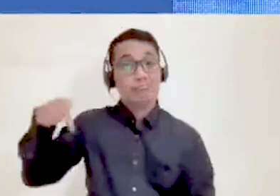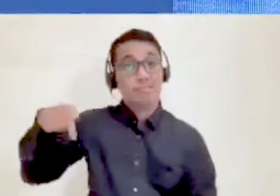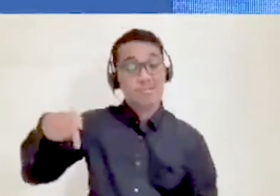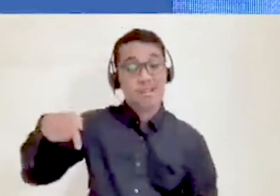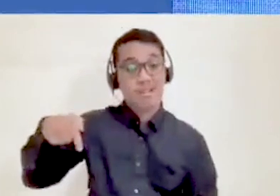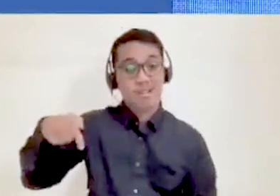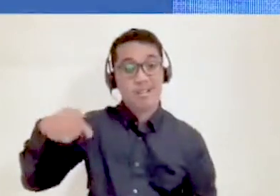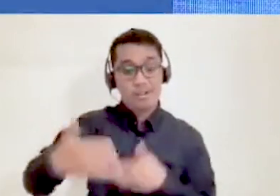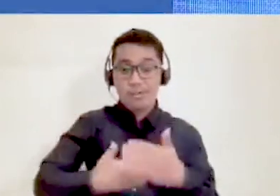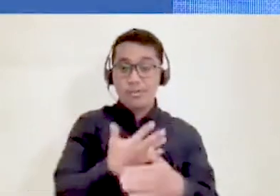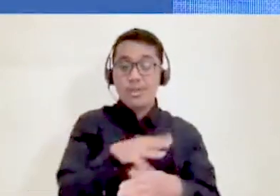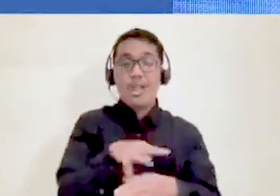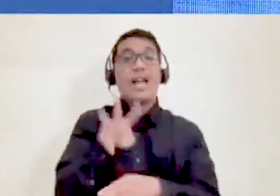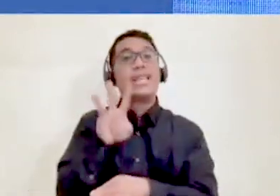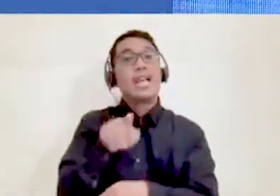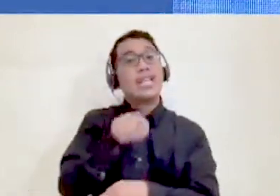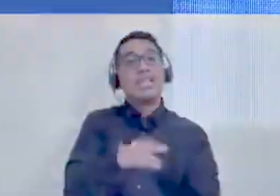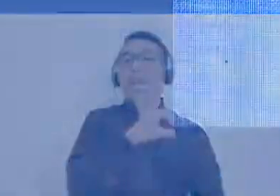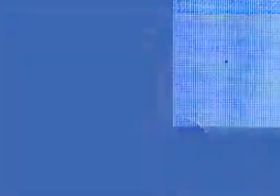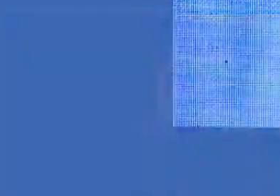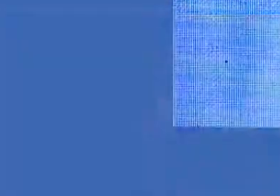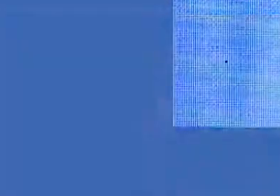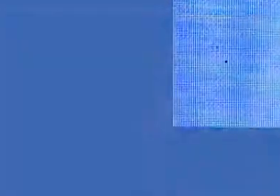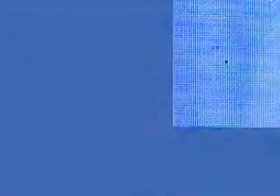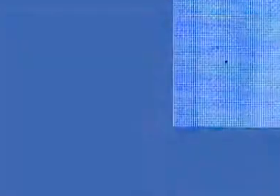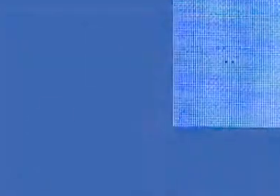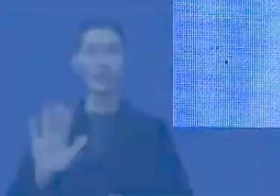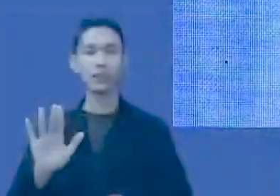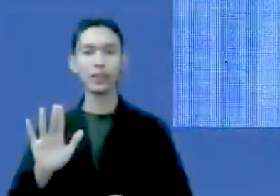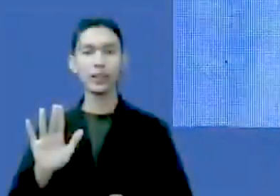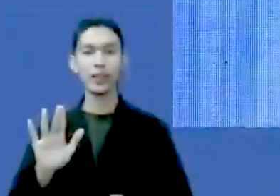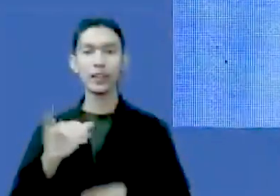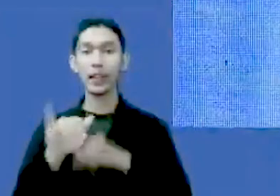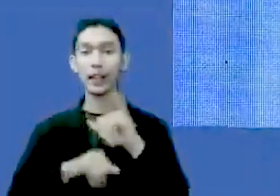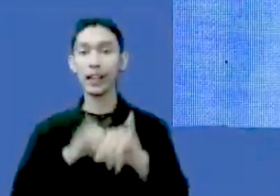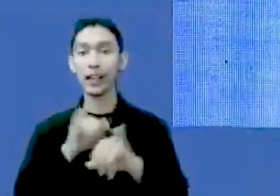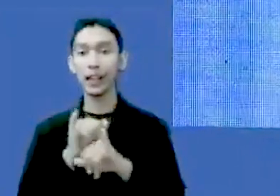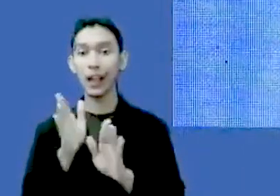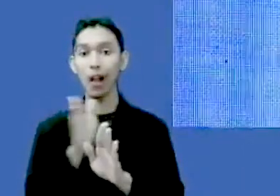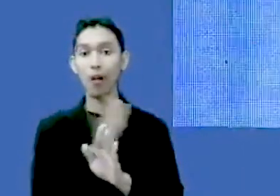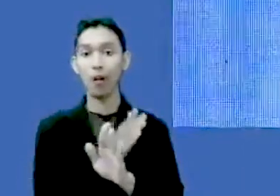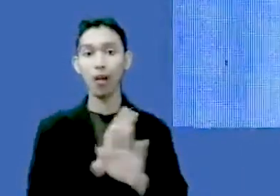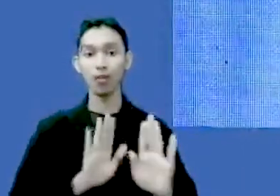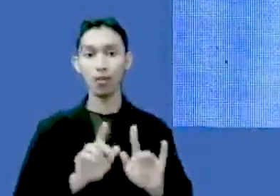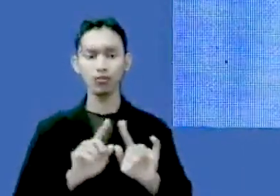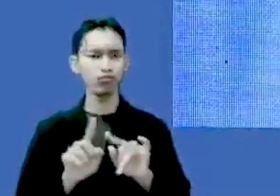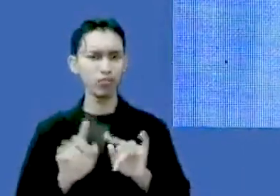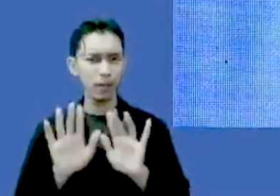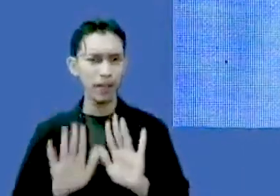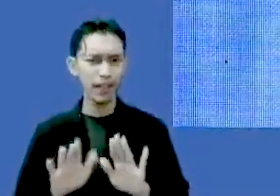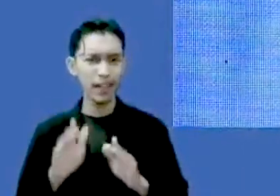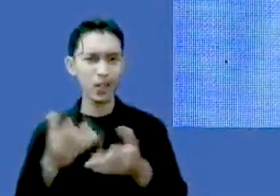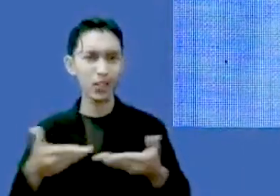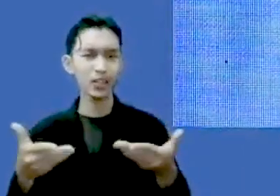web tripoin Oh yang tidak hanya internet awal tidak hanya media sosial